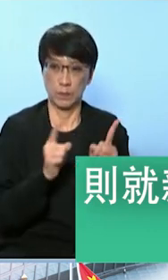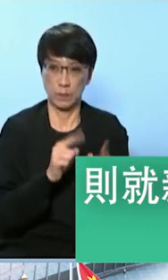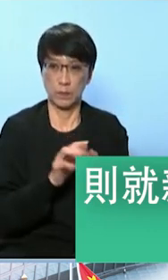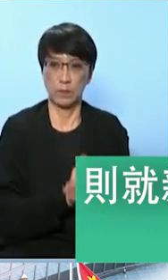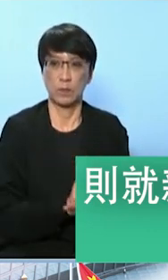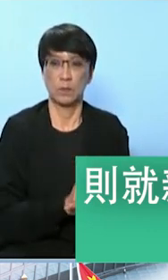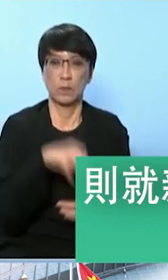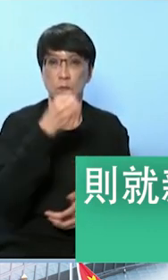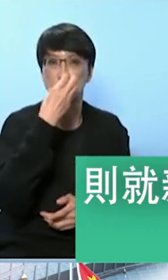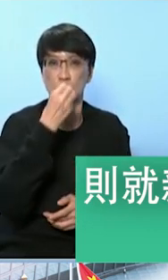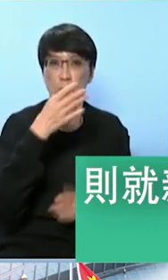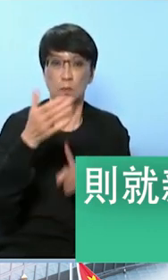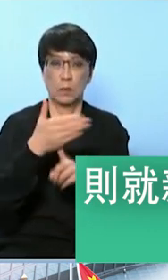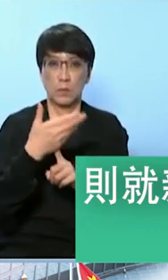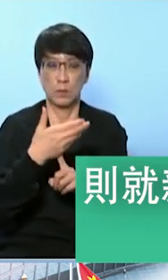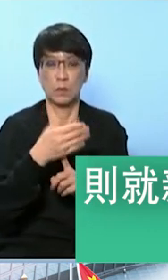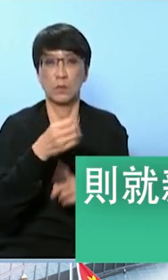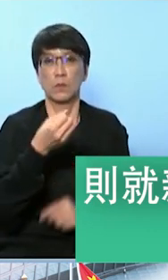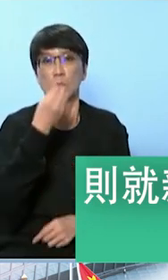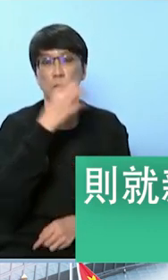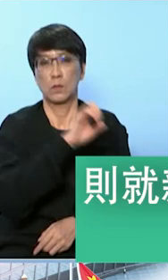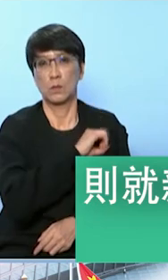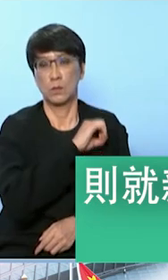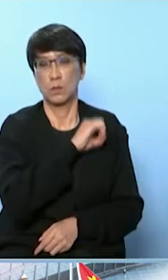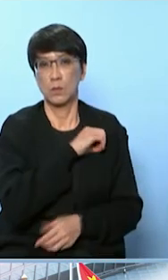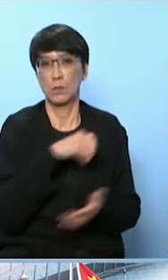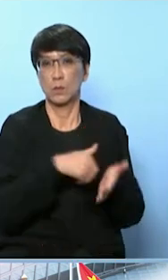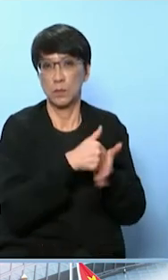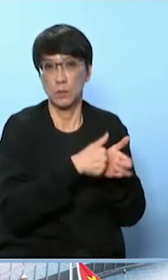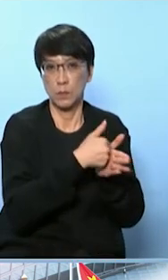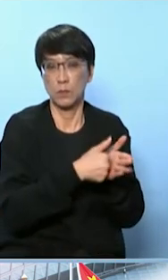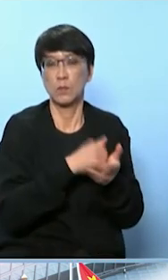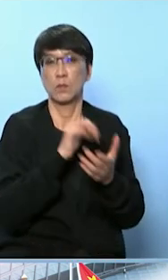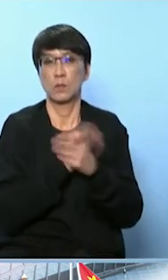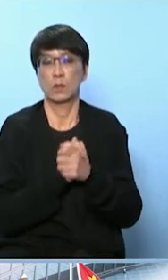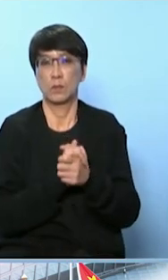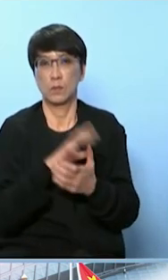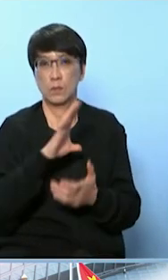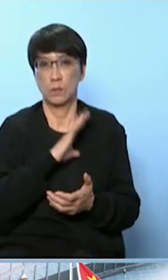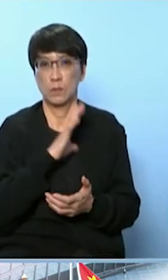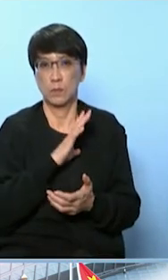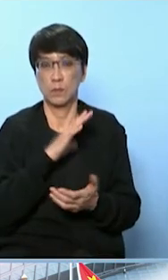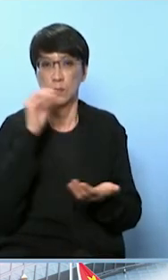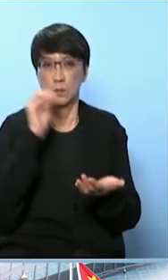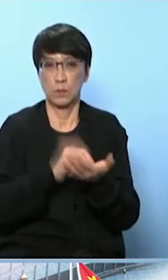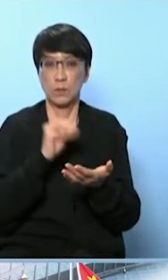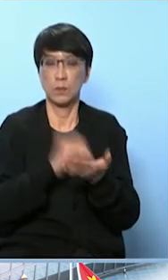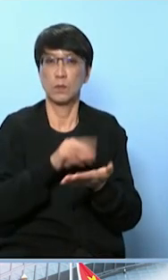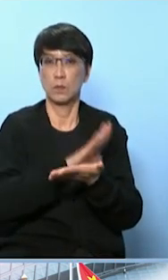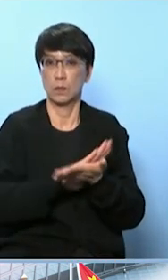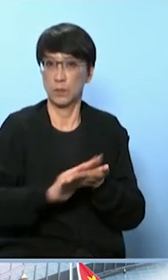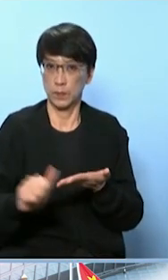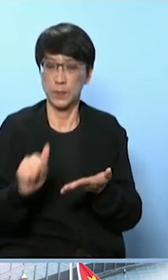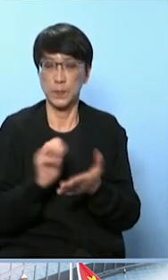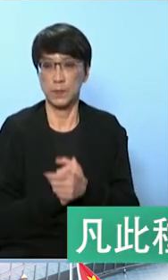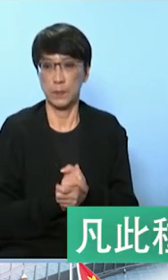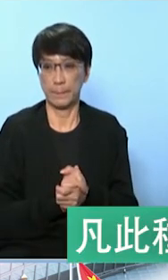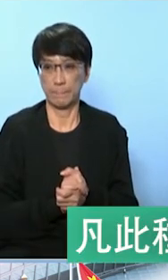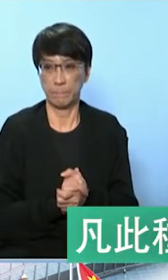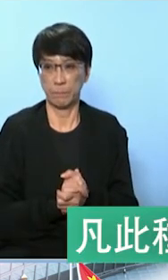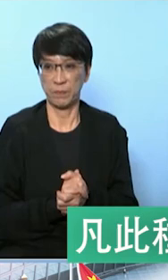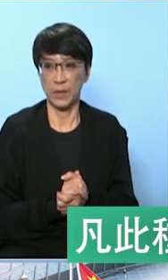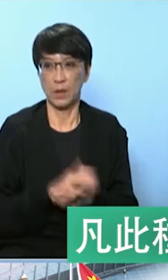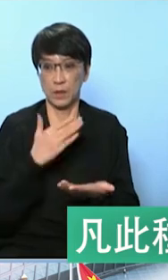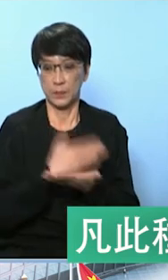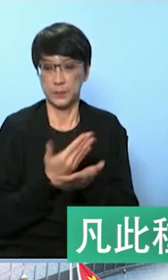區旗、區徽、區旗圖案或區徽圖案的情況是訂定條文。凡此